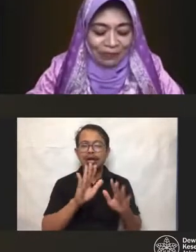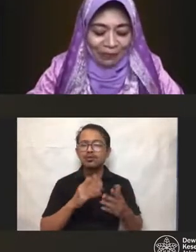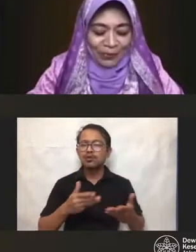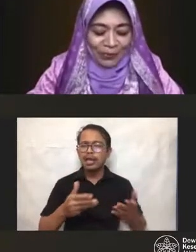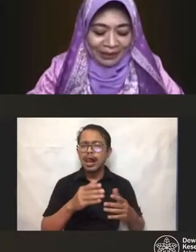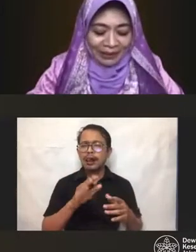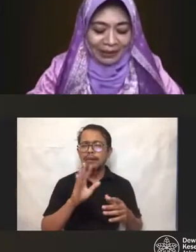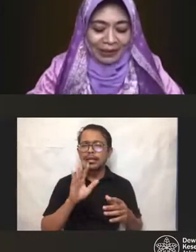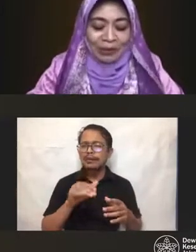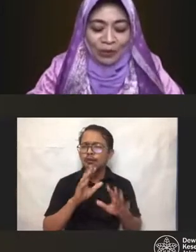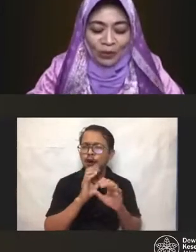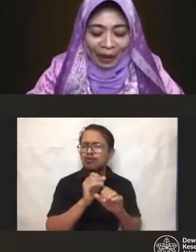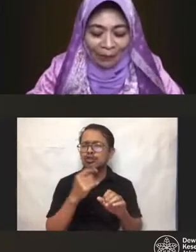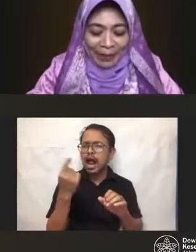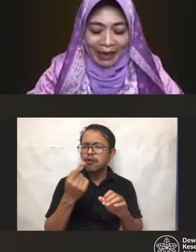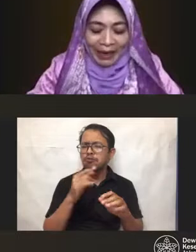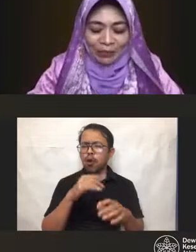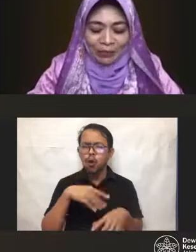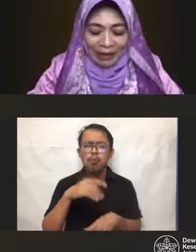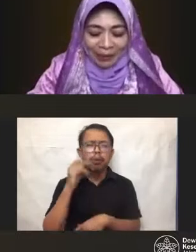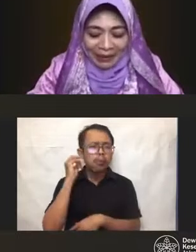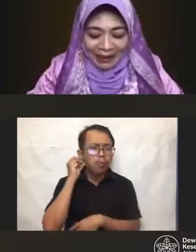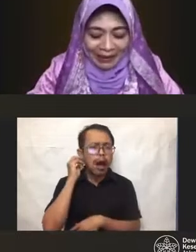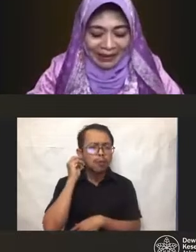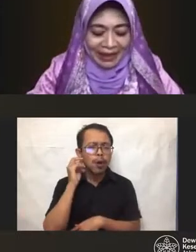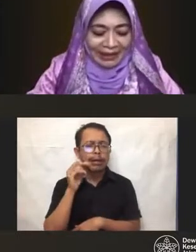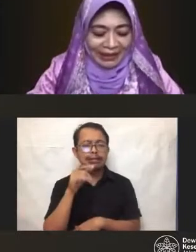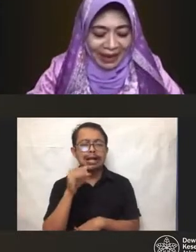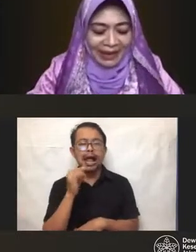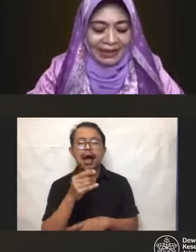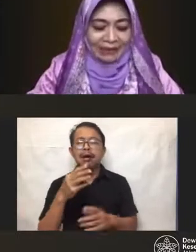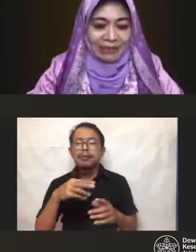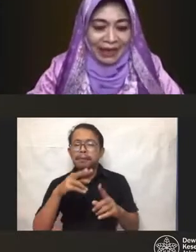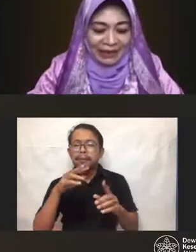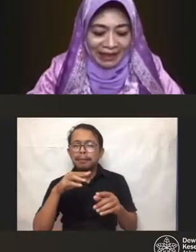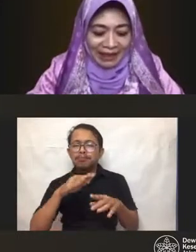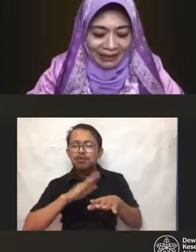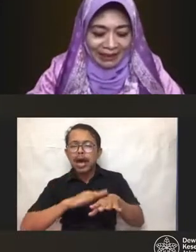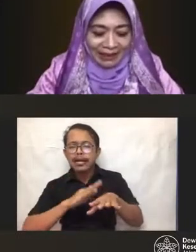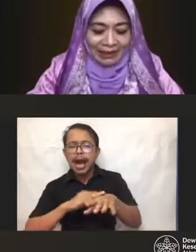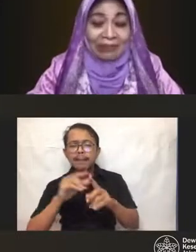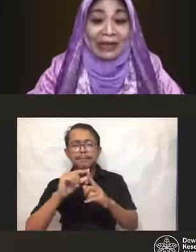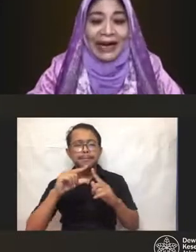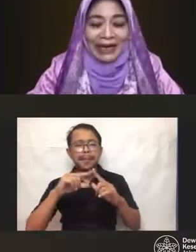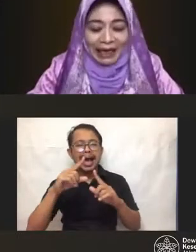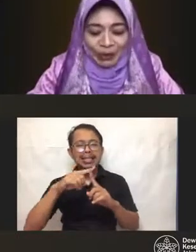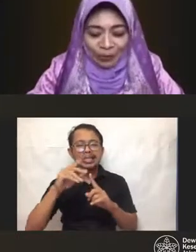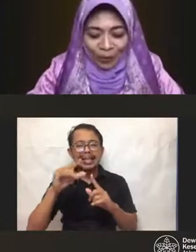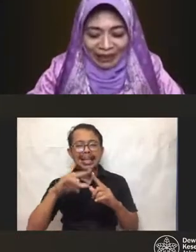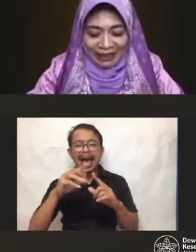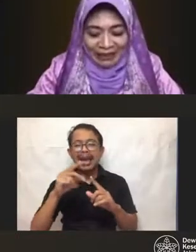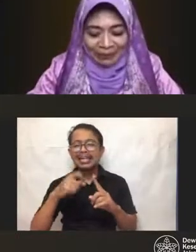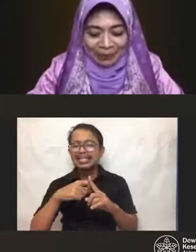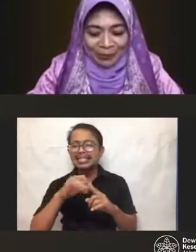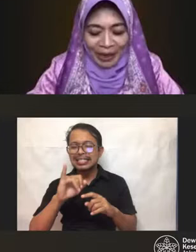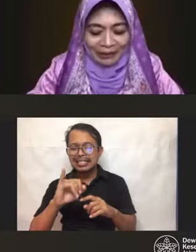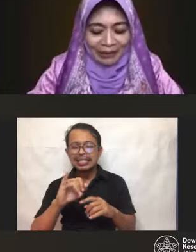terkait perempuan, mengukuhkan pandangan budaya patriarki yang sangat-sangat bias gender, mengekalkan subordinasi